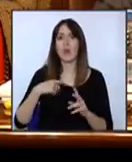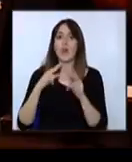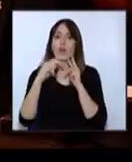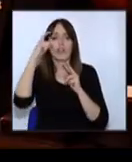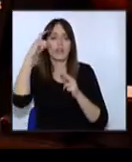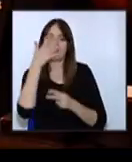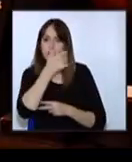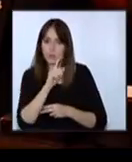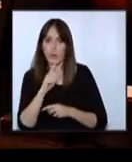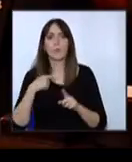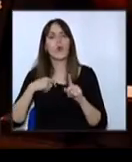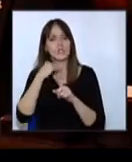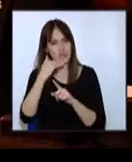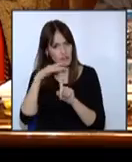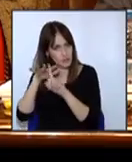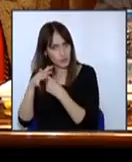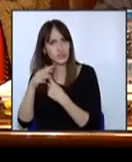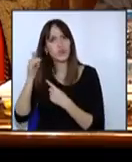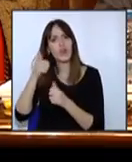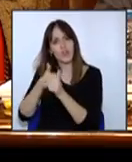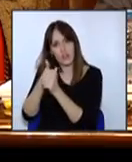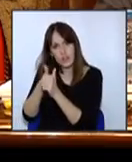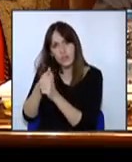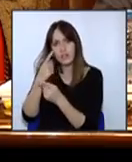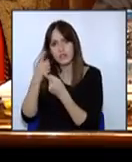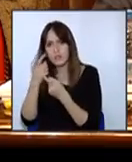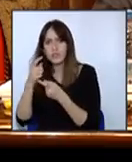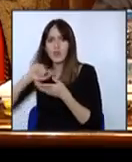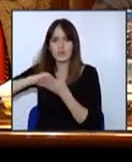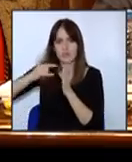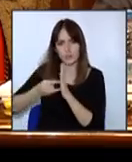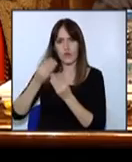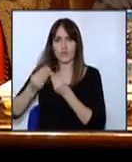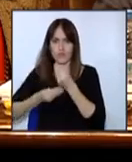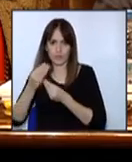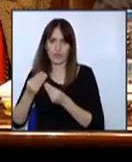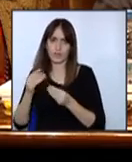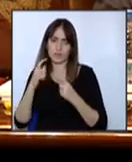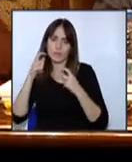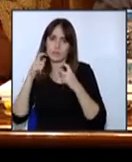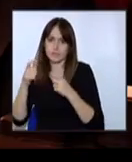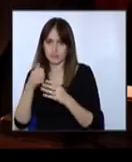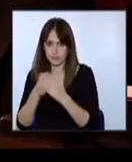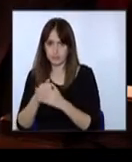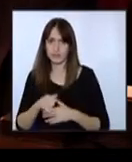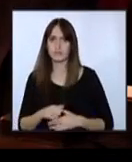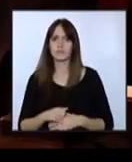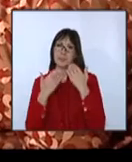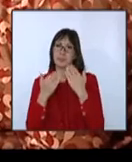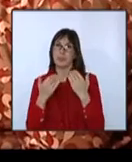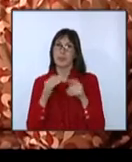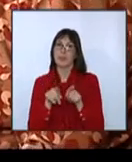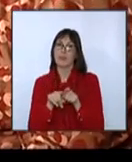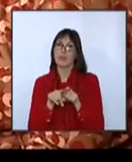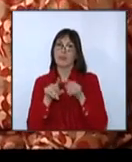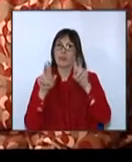data. Però estem al cas i ho estem seguint i ho estem intentant controlar el que es pot. Moltes gràcies. Moltes